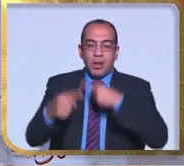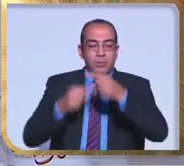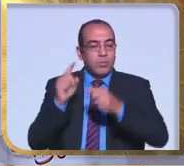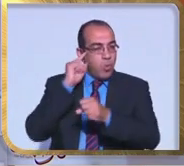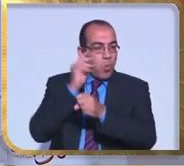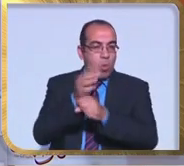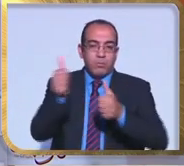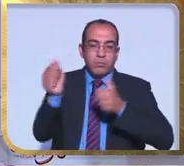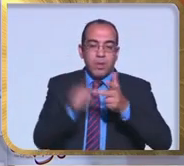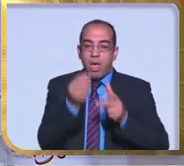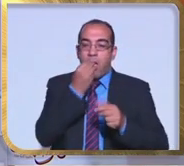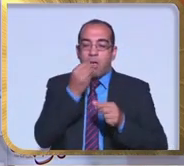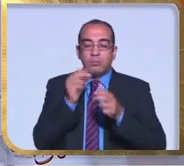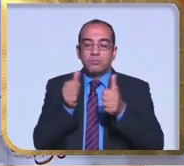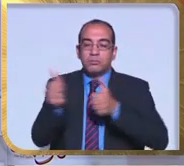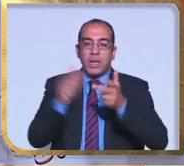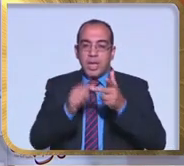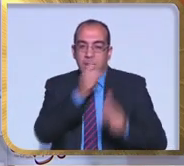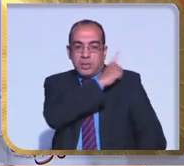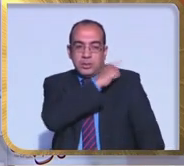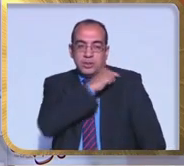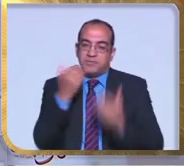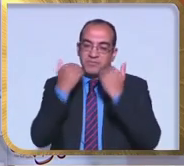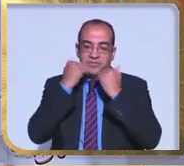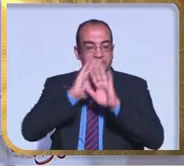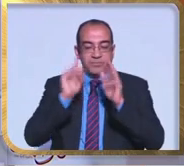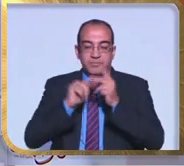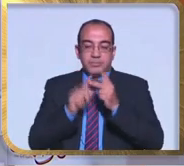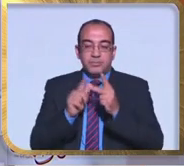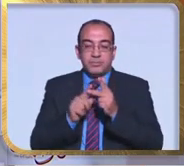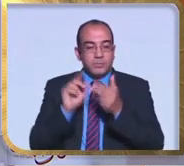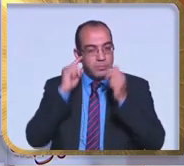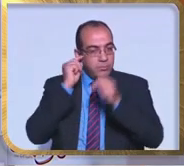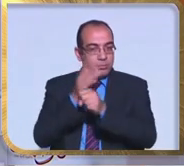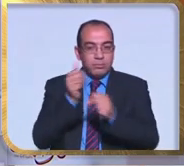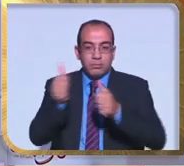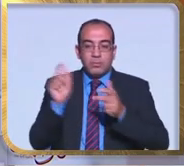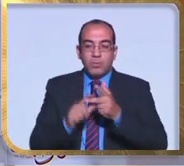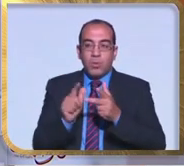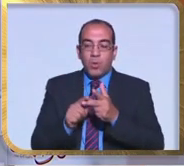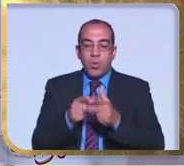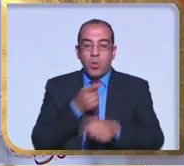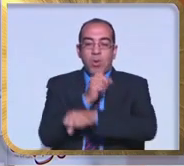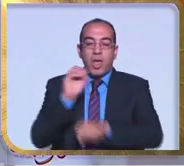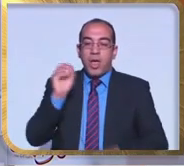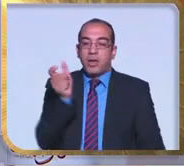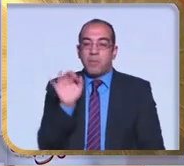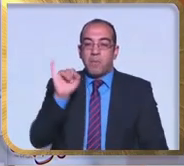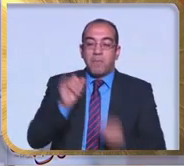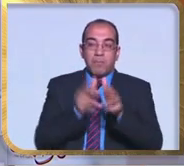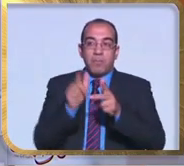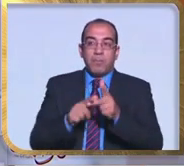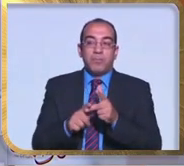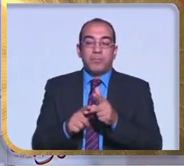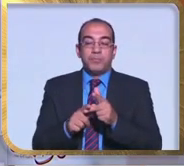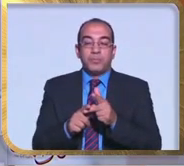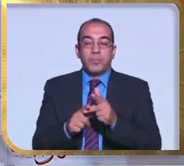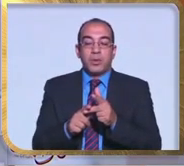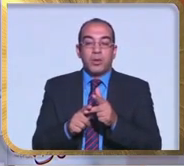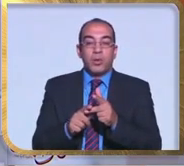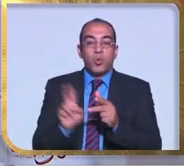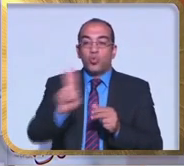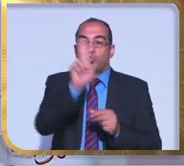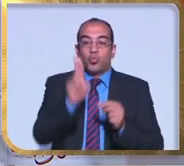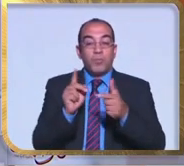شئتي فطرتي ولا أو أفطرتي ولا شيء في ذلك عليك يا أستاذة هانم. بالنسبة